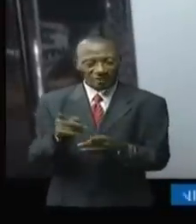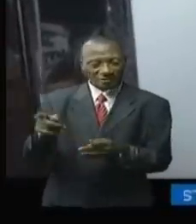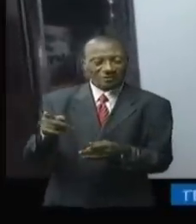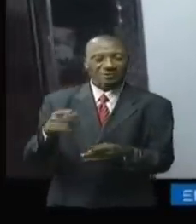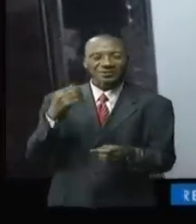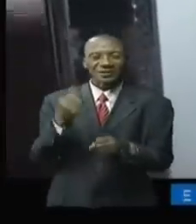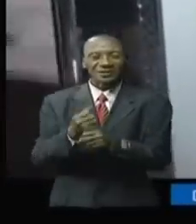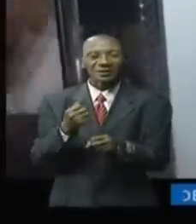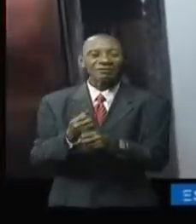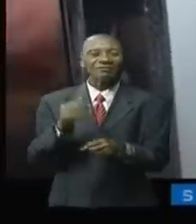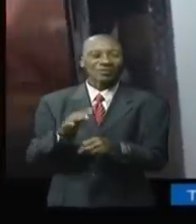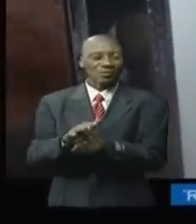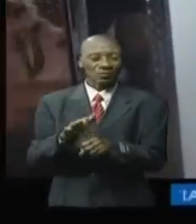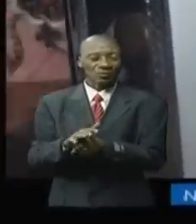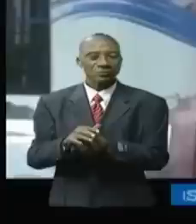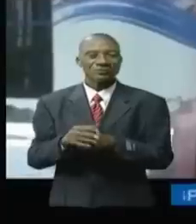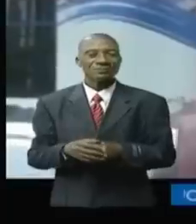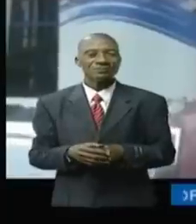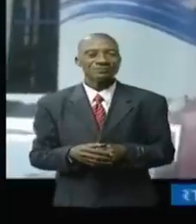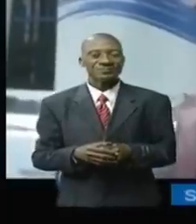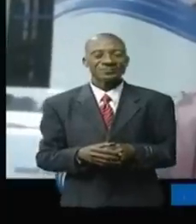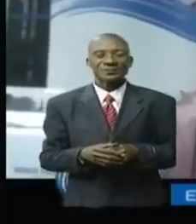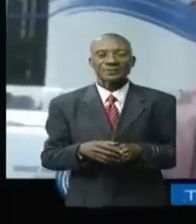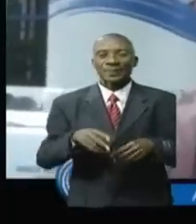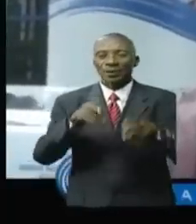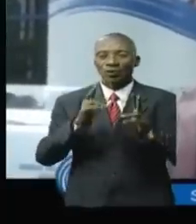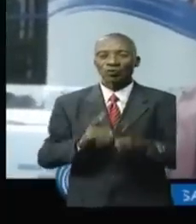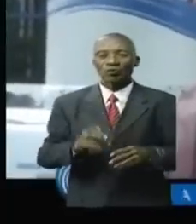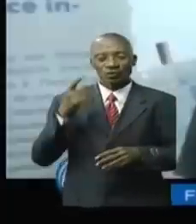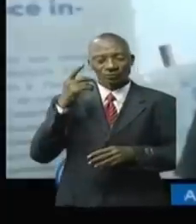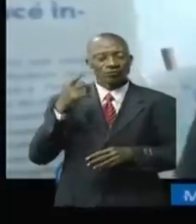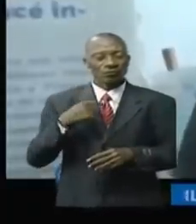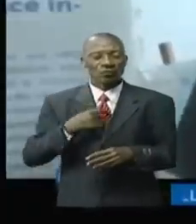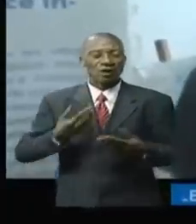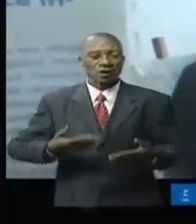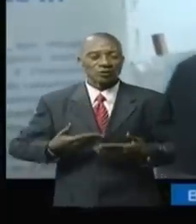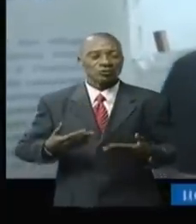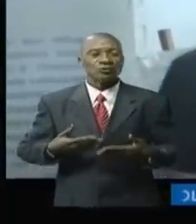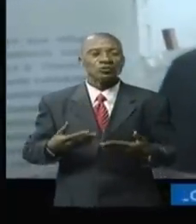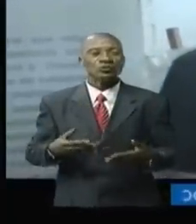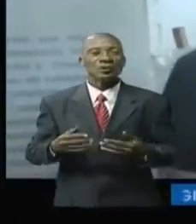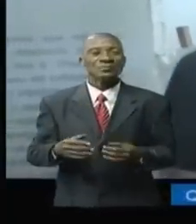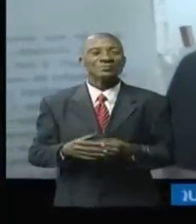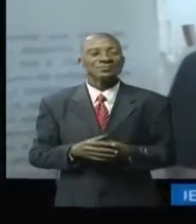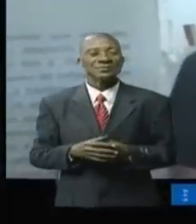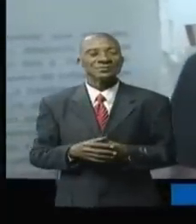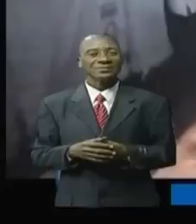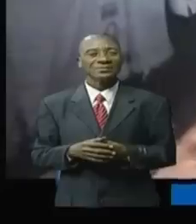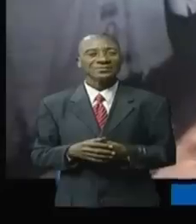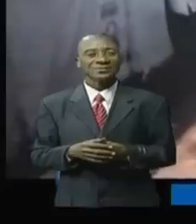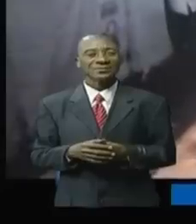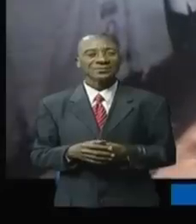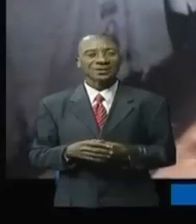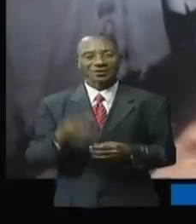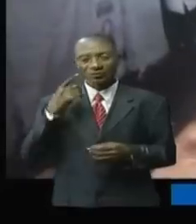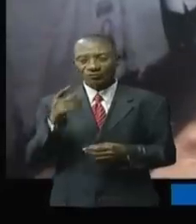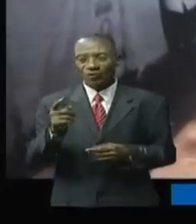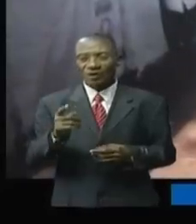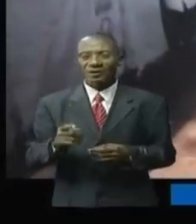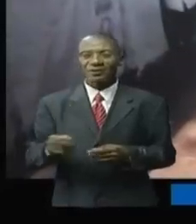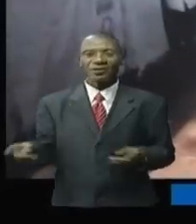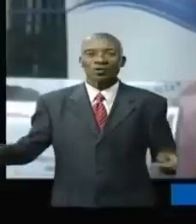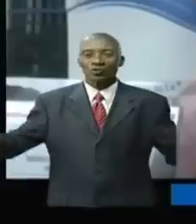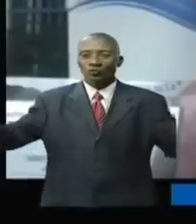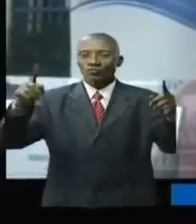de joie de sa part. C'est pour moi un honneur et une immense joie de vous rencontrer aujourd'hui. Votre présence en ces lieux prouve à